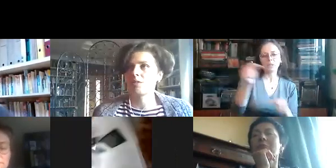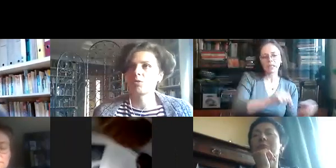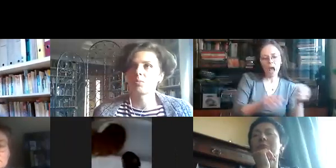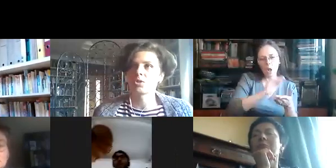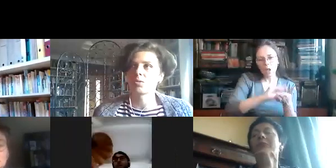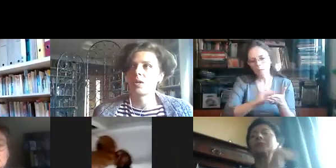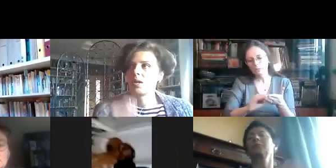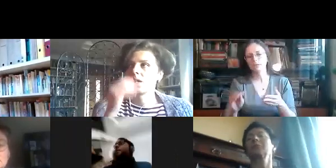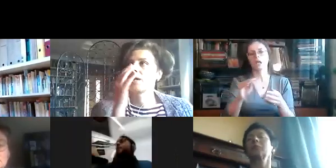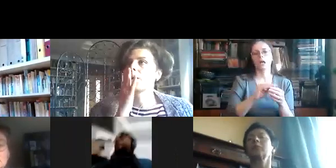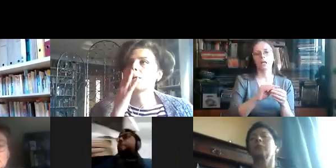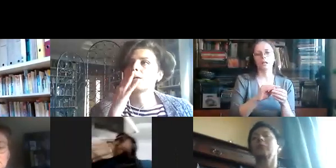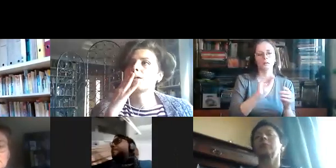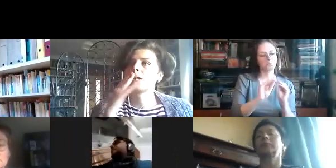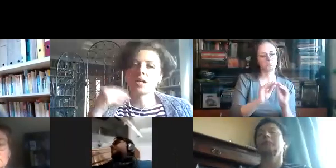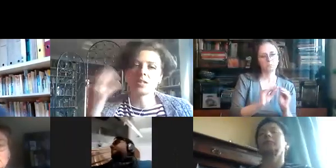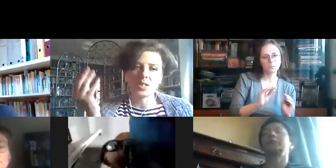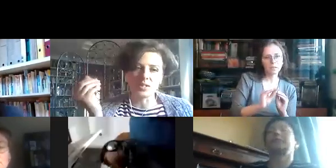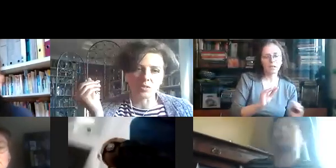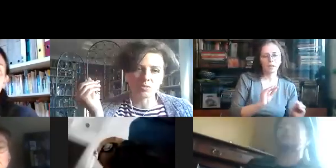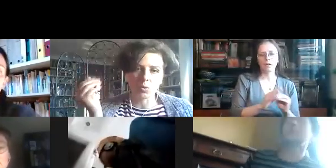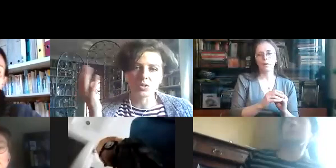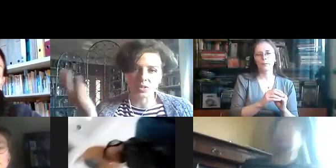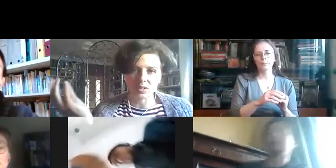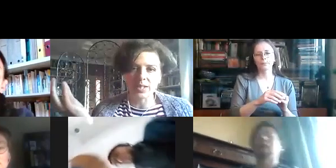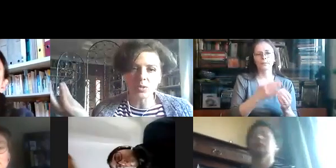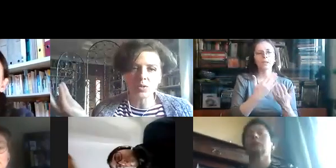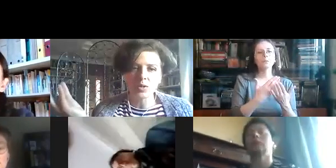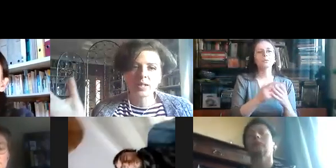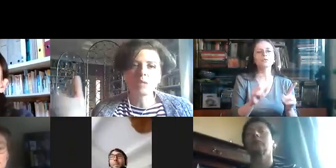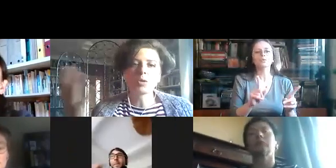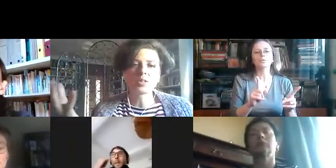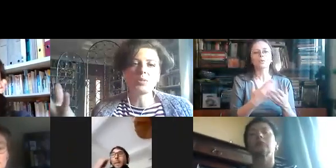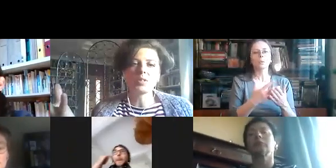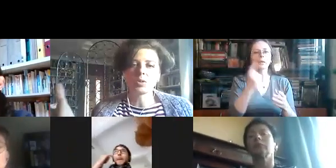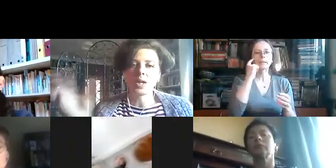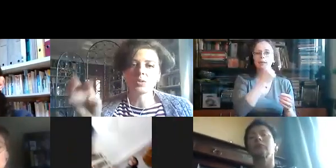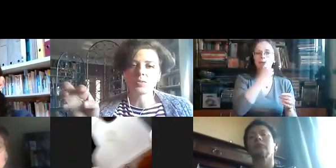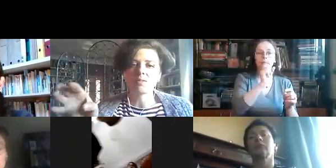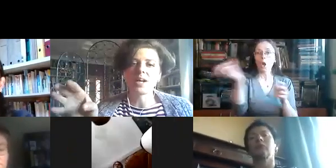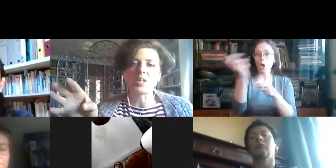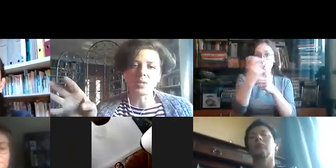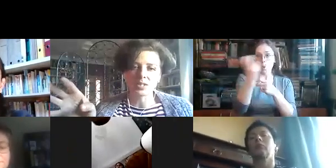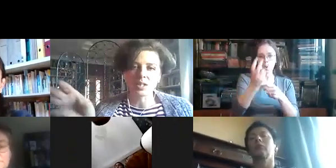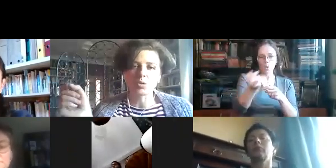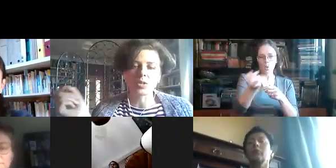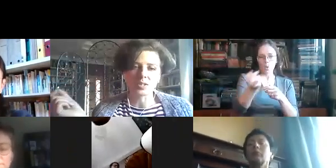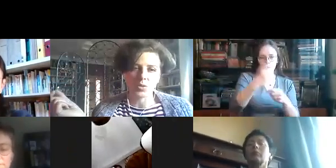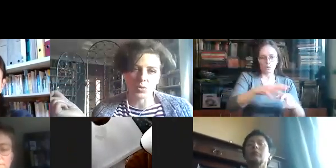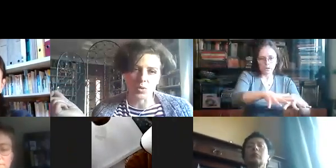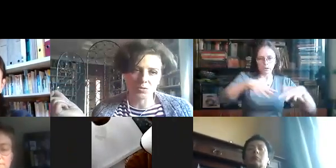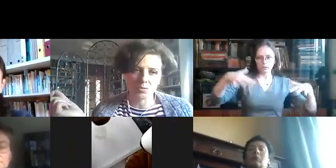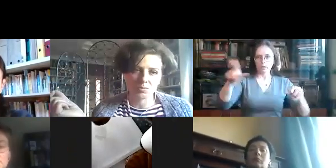такая форма, что это когда зритель выходит на сцену и может изменить ситуацию, вставая на место кого-то